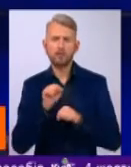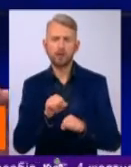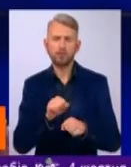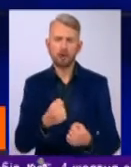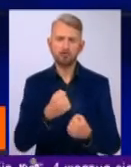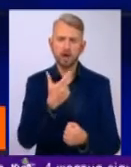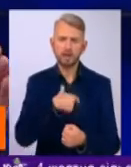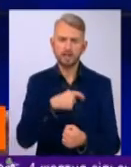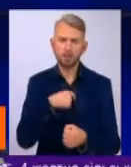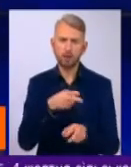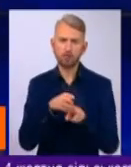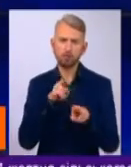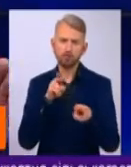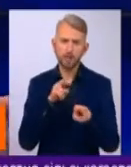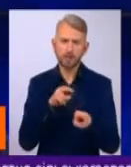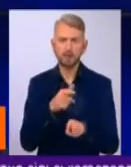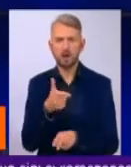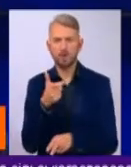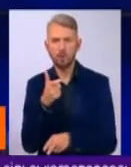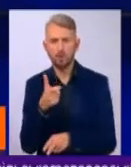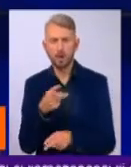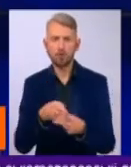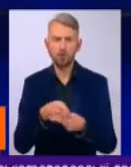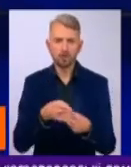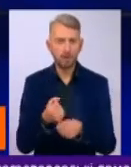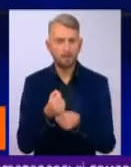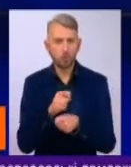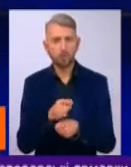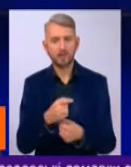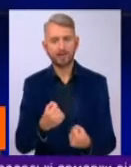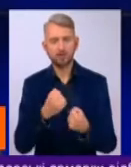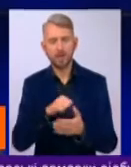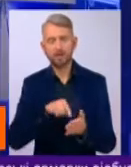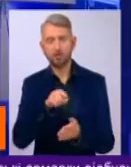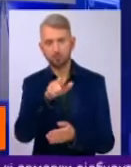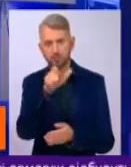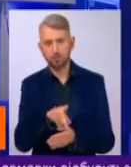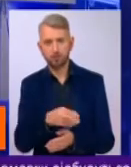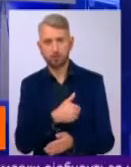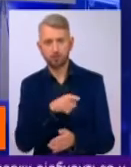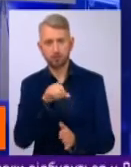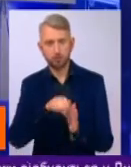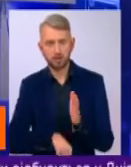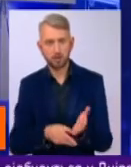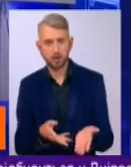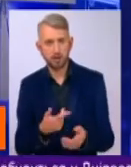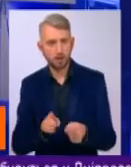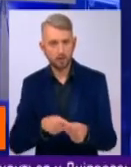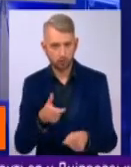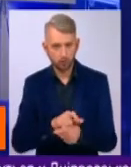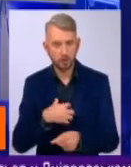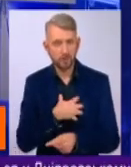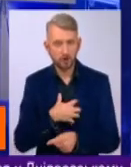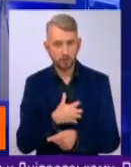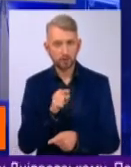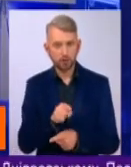з гладкоствольної рушниці, з револьвера, ножем чи палкою, він захищається від того злочинця, який посягає на його життя чи здоров'я. Це дуже важливо, і на